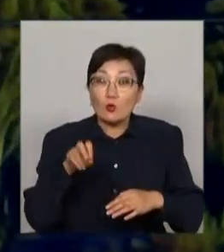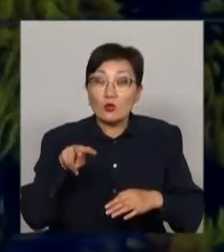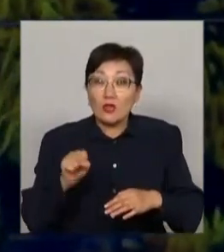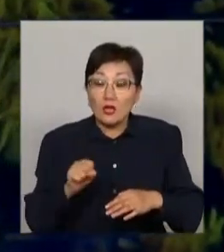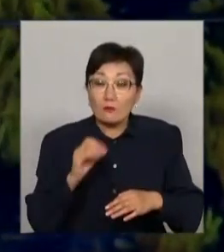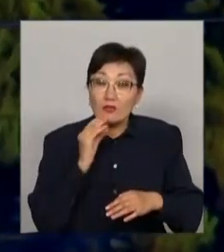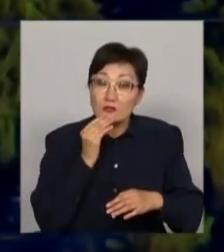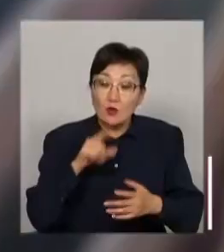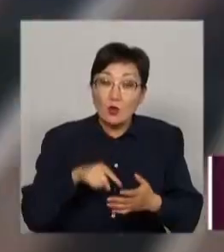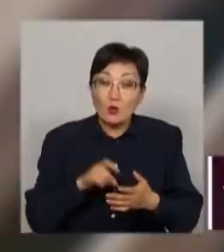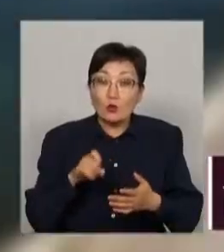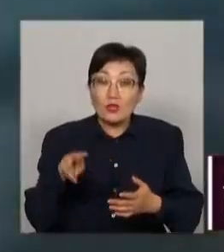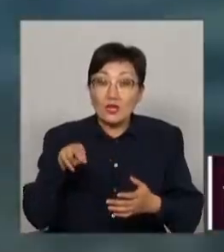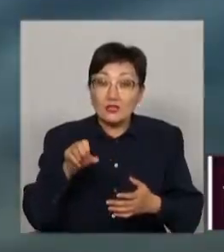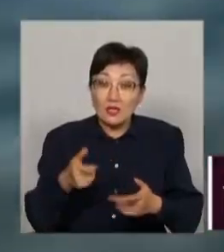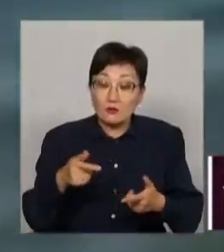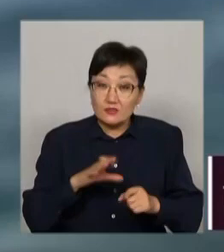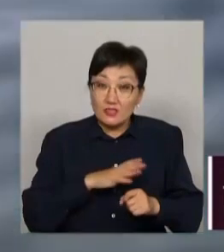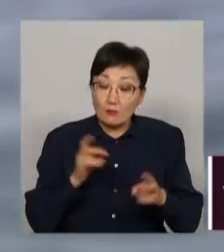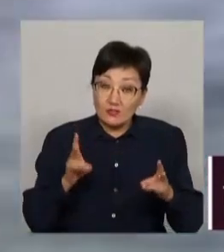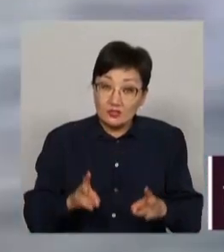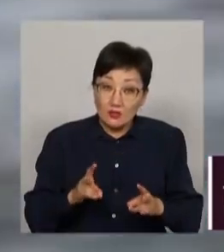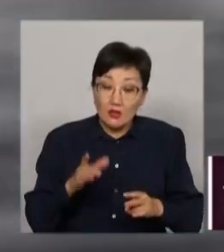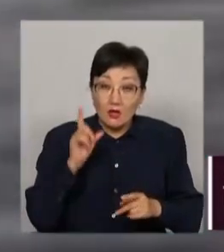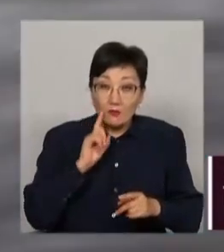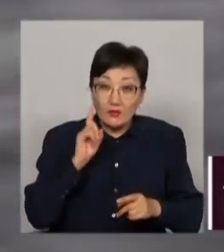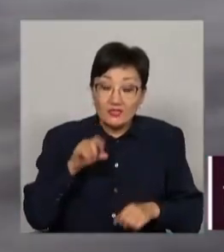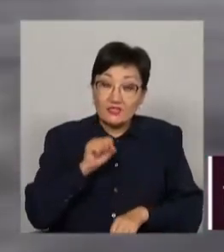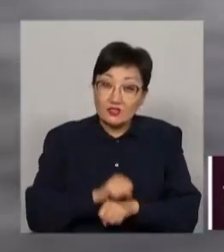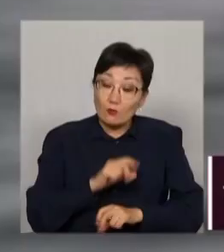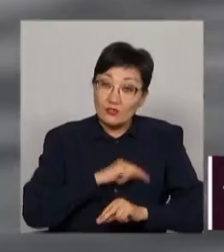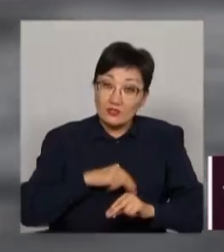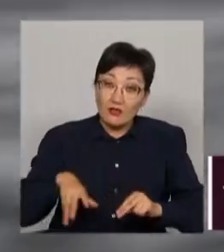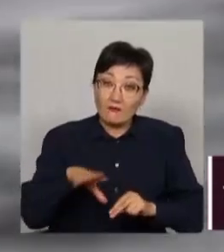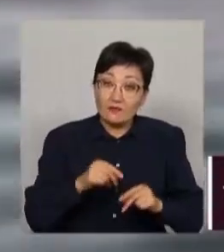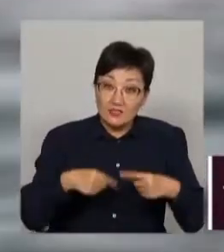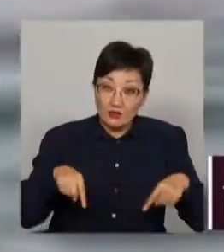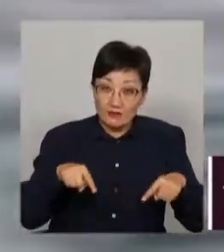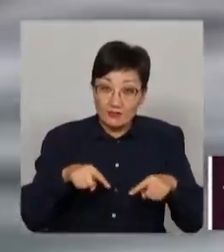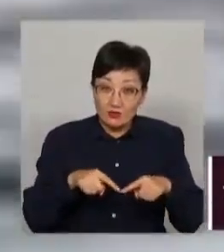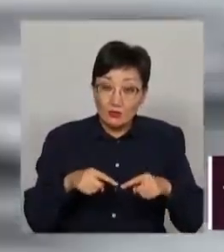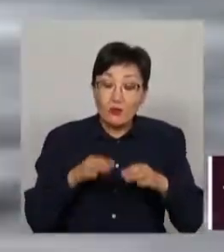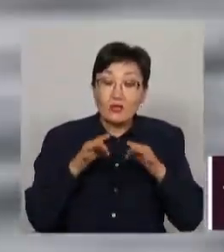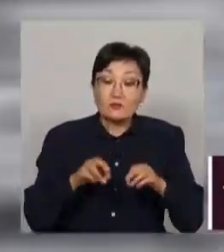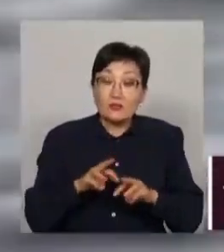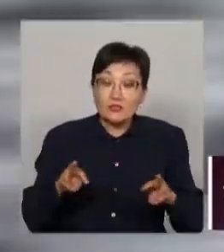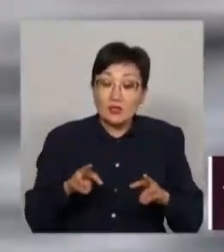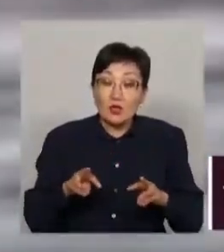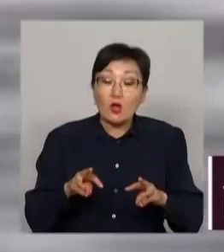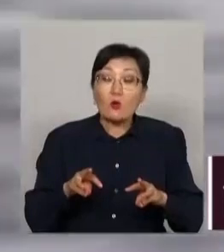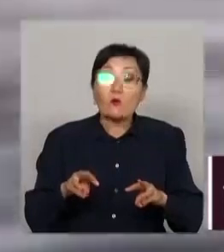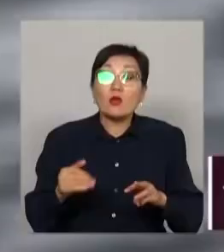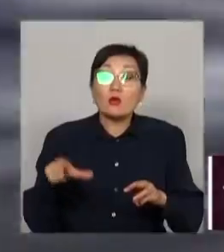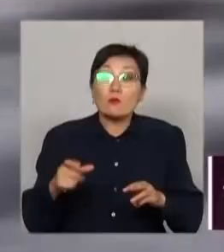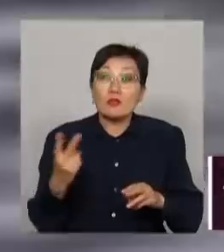Египте. В городе Хургада, где произошла трагедия, временно прекращена деятельность всех заведений. По словам министра Ясмина Фуада,